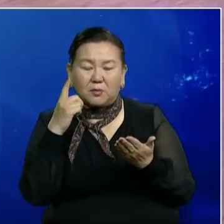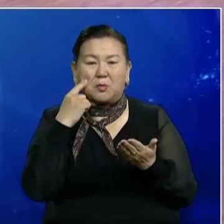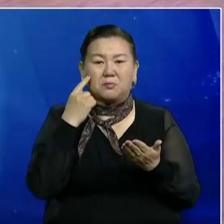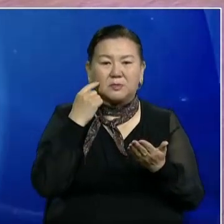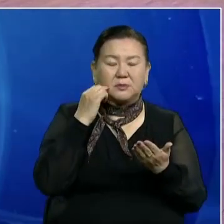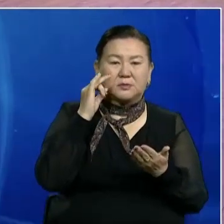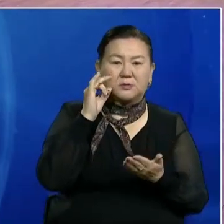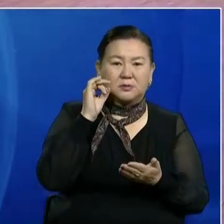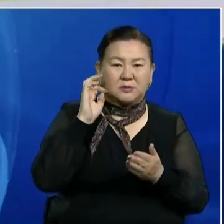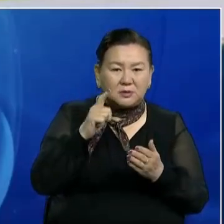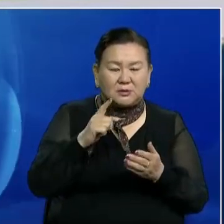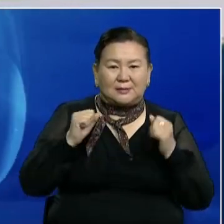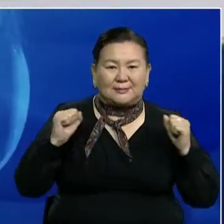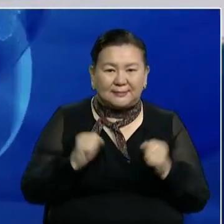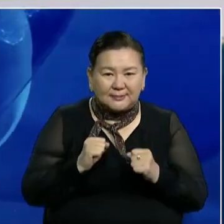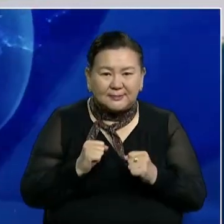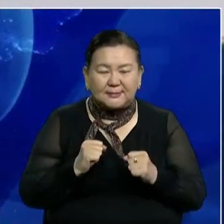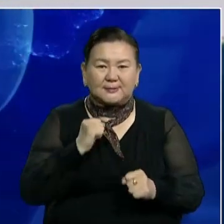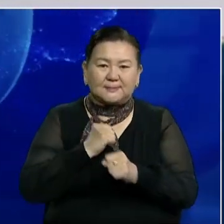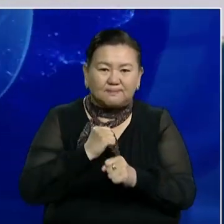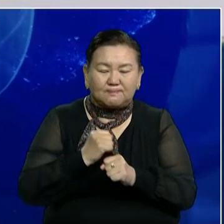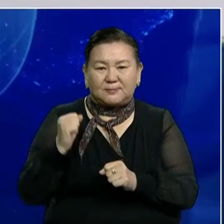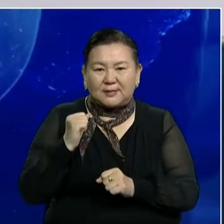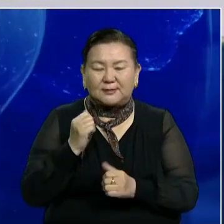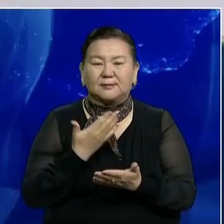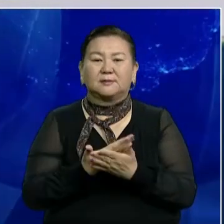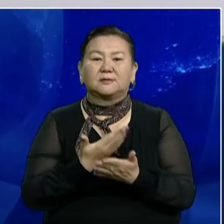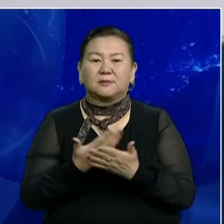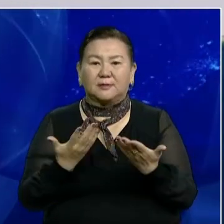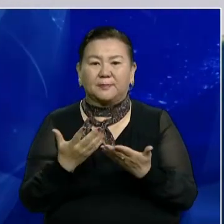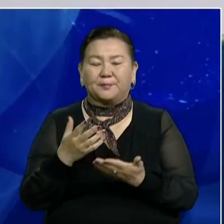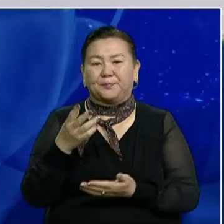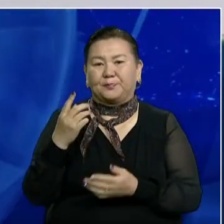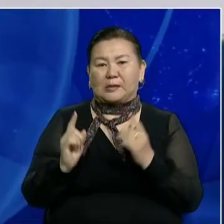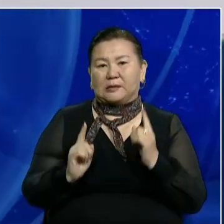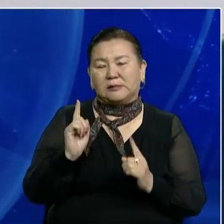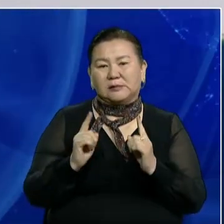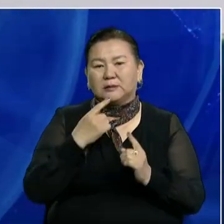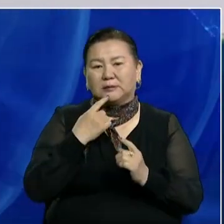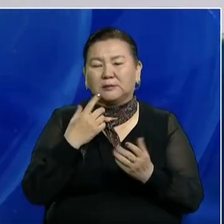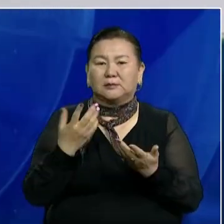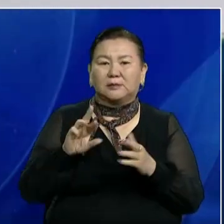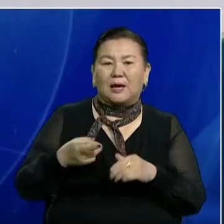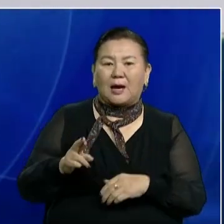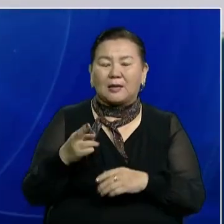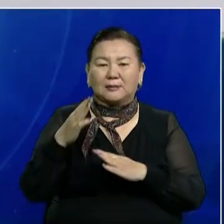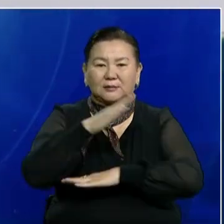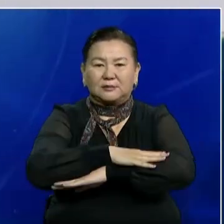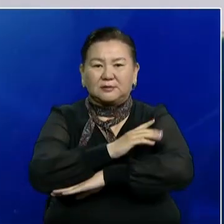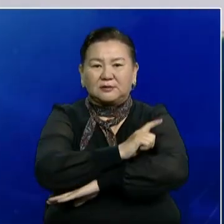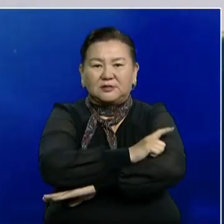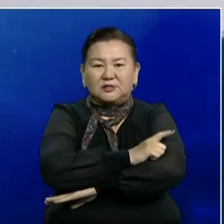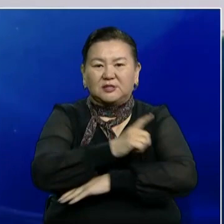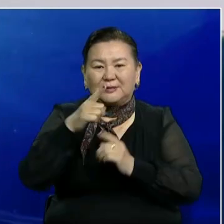тасалтай байна вэ? Аль хүүхдүүд нь яг ингээд ёс зүйн юм доголдолтой байна вэ? Яга хичээл таслаад байна те. Энэ бүхнийг ингэж үнэлгээ